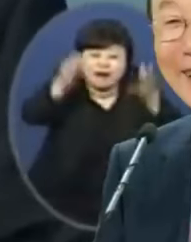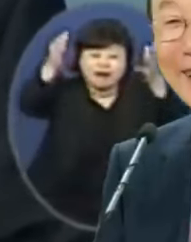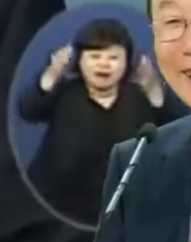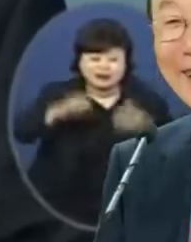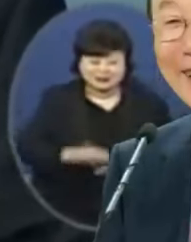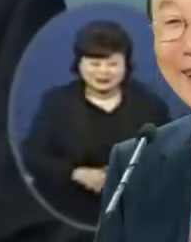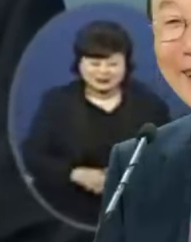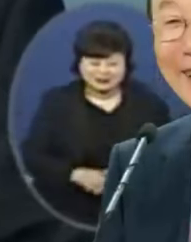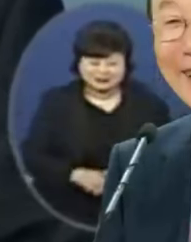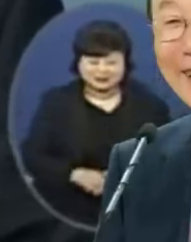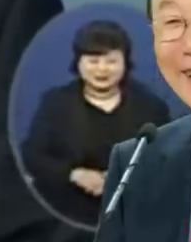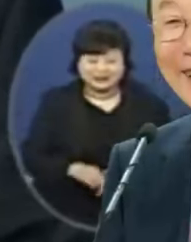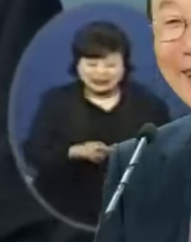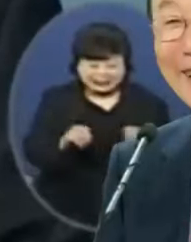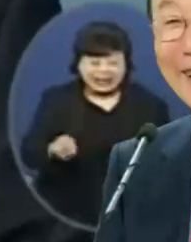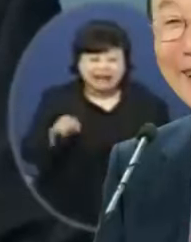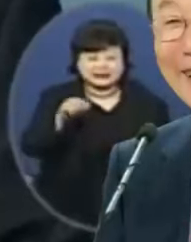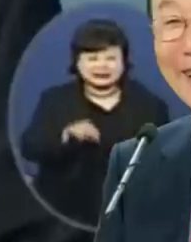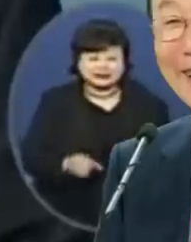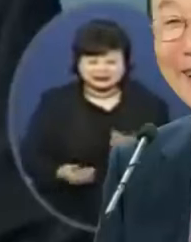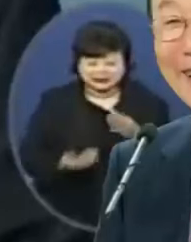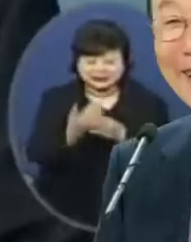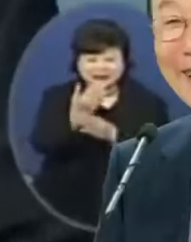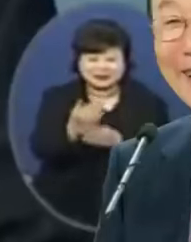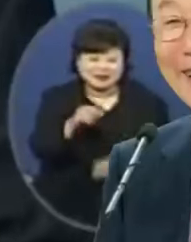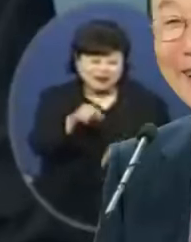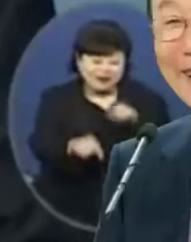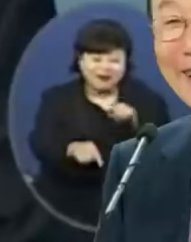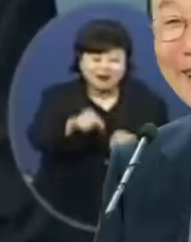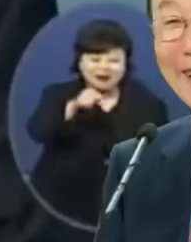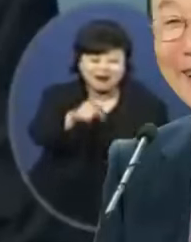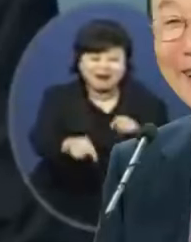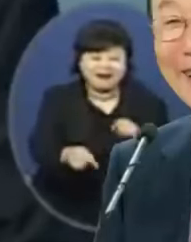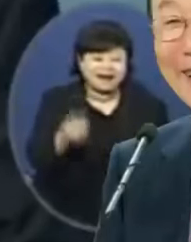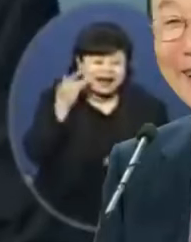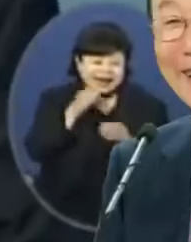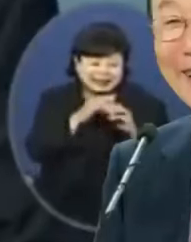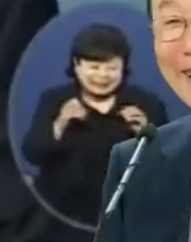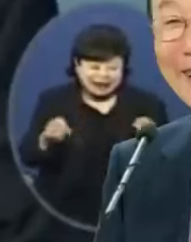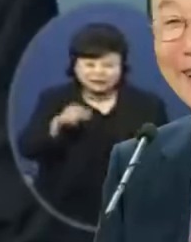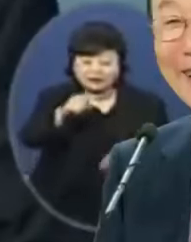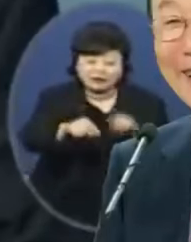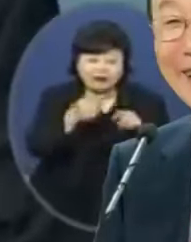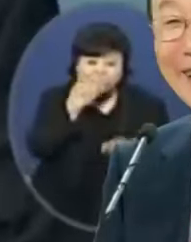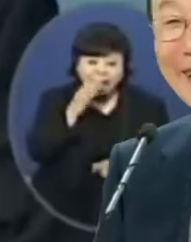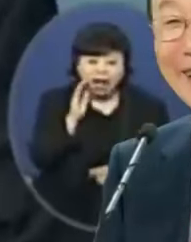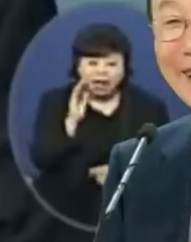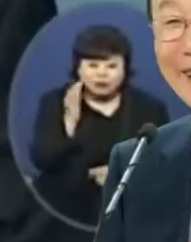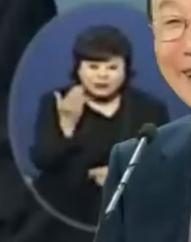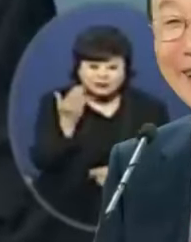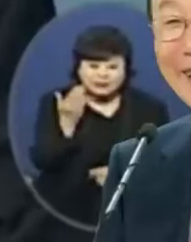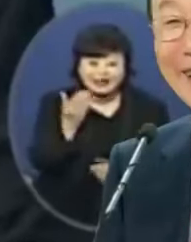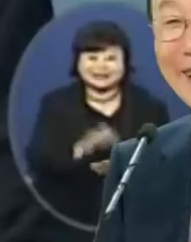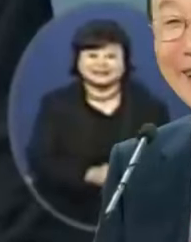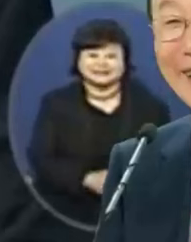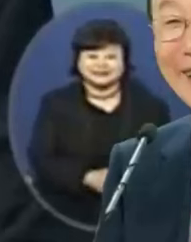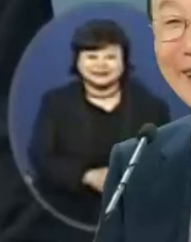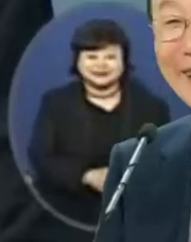백성들이 마른 땅을 걸어서 가나안 땅으로 들어갈 수가 있었던 것입니다.